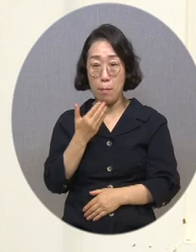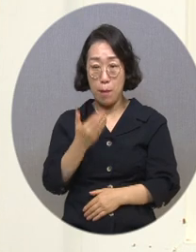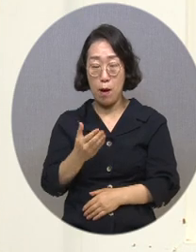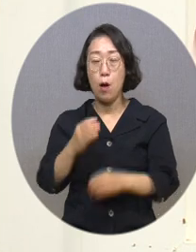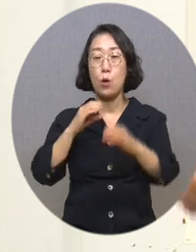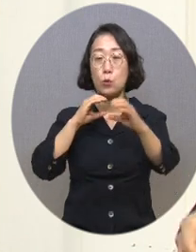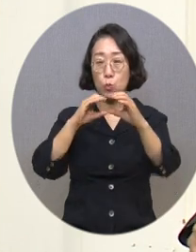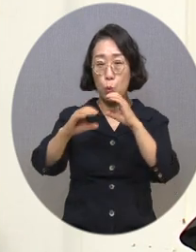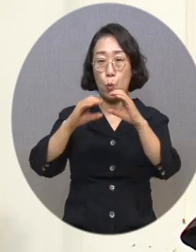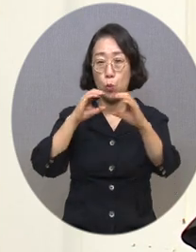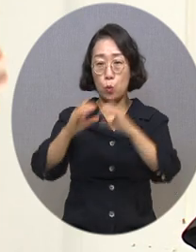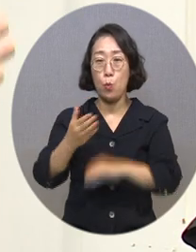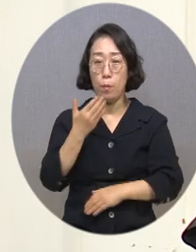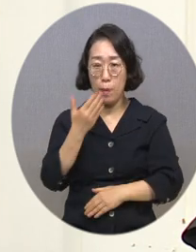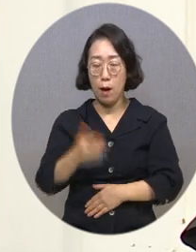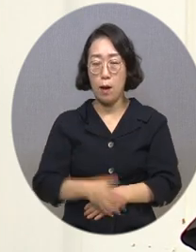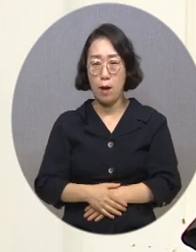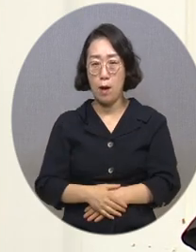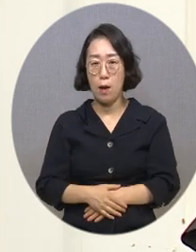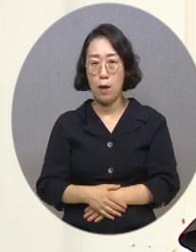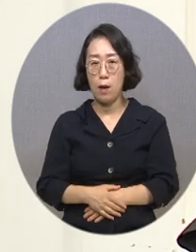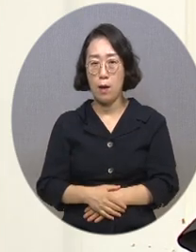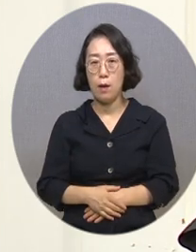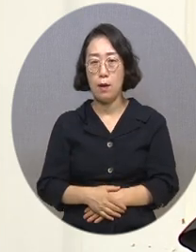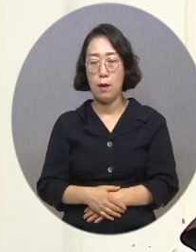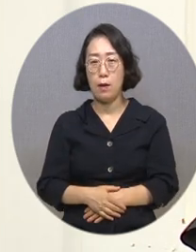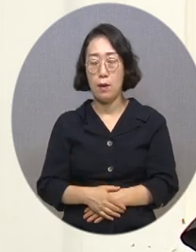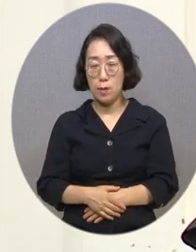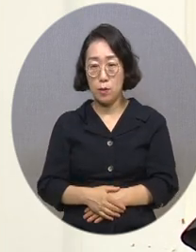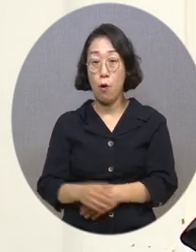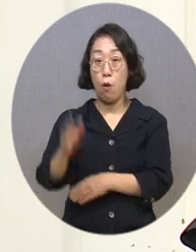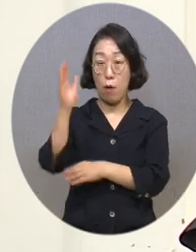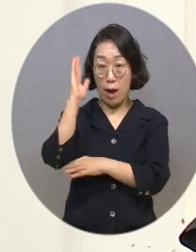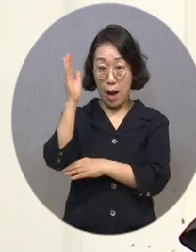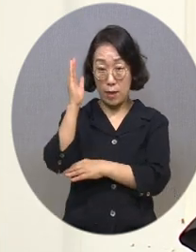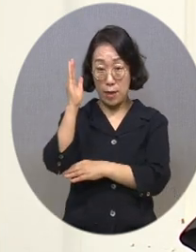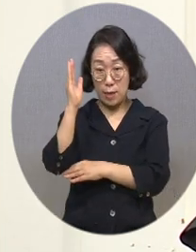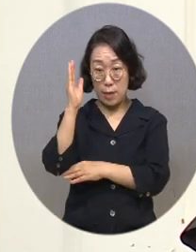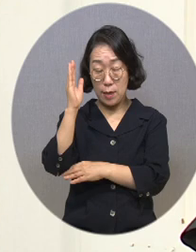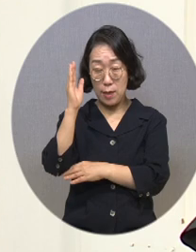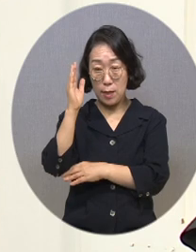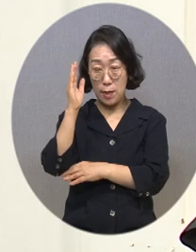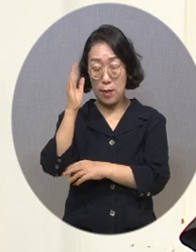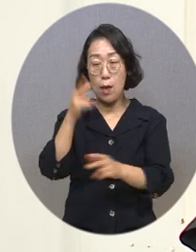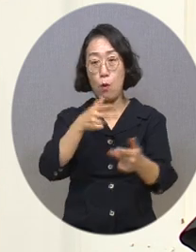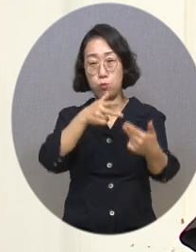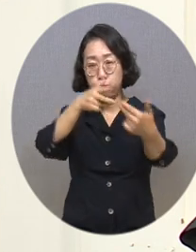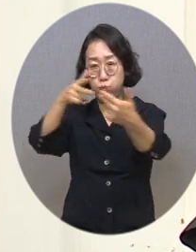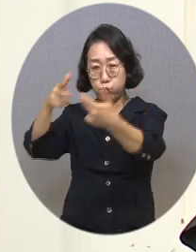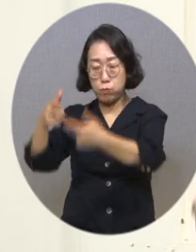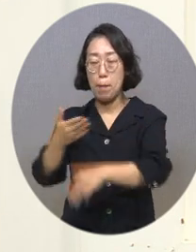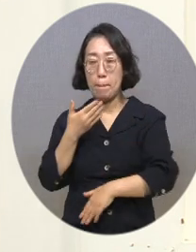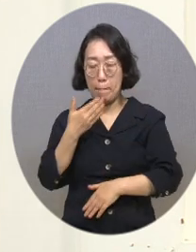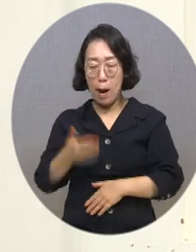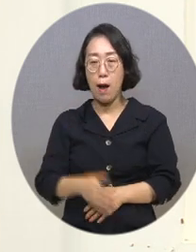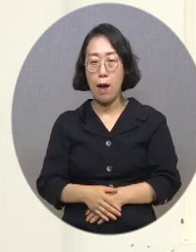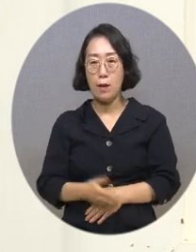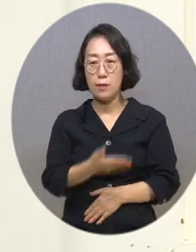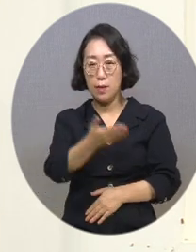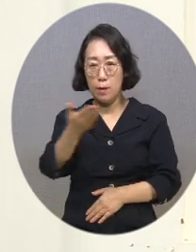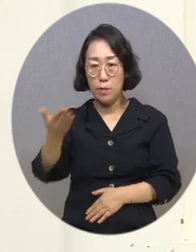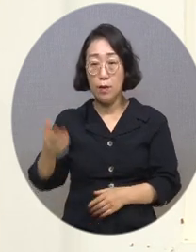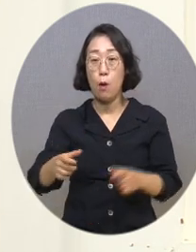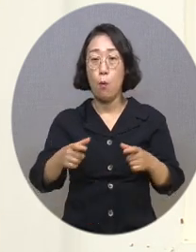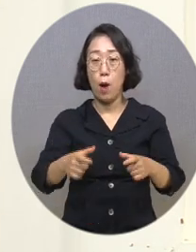되는 거예요. 그렇죠. 그래서 라이브 강의가 가능해졌어요. 그래서 그걸 통해서 사람들에게